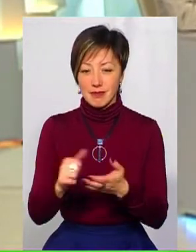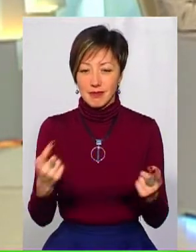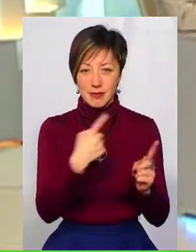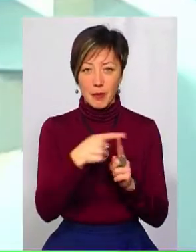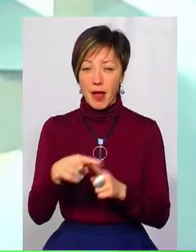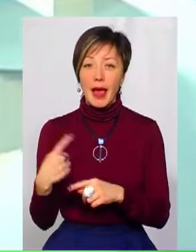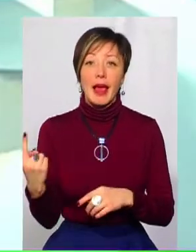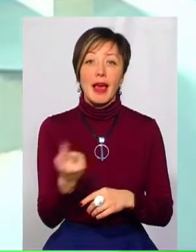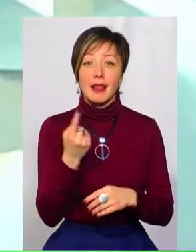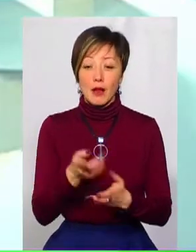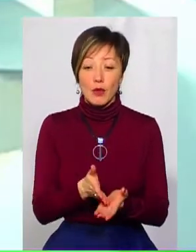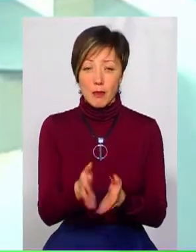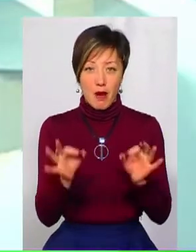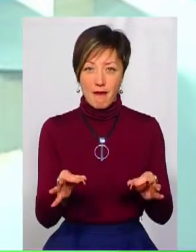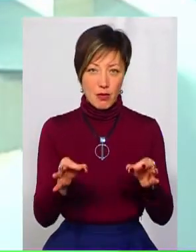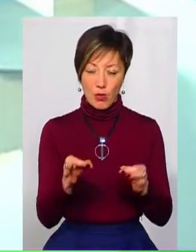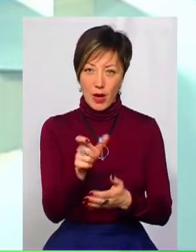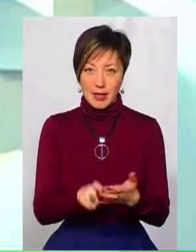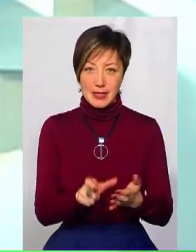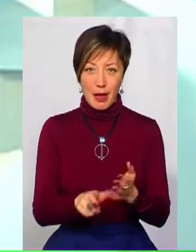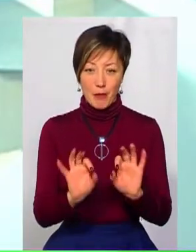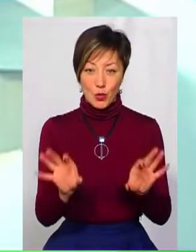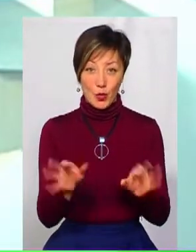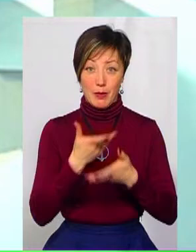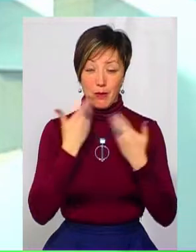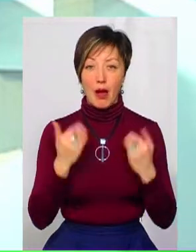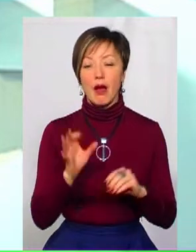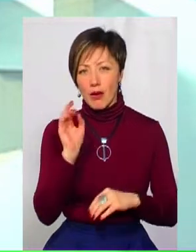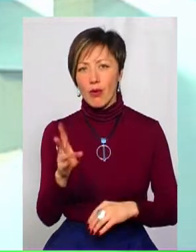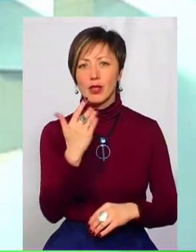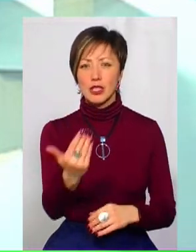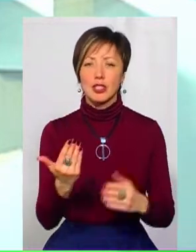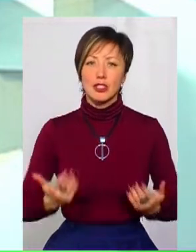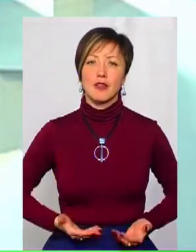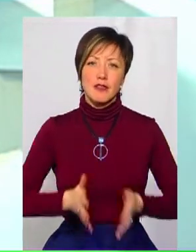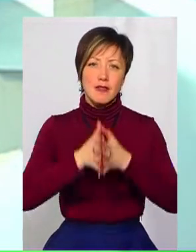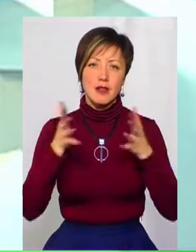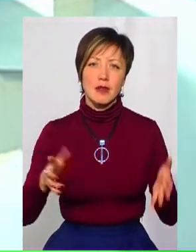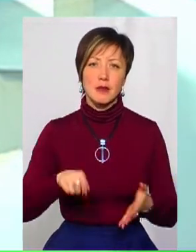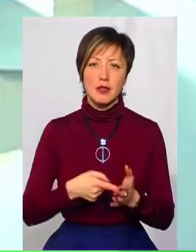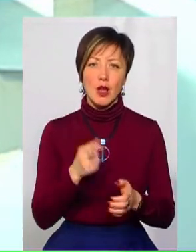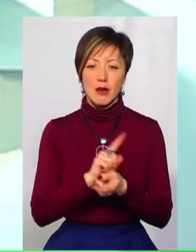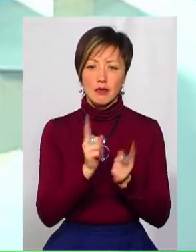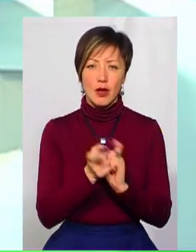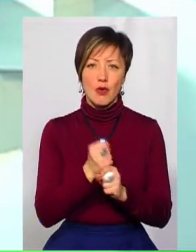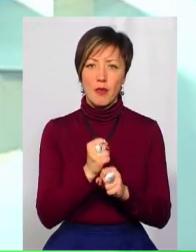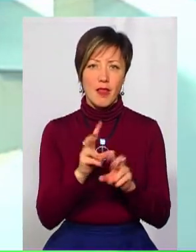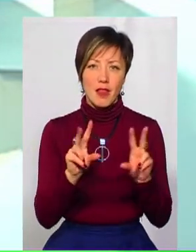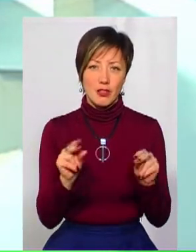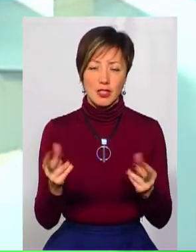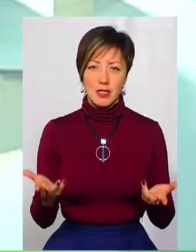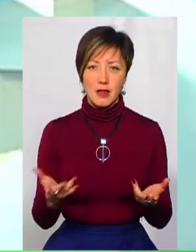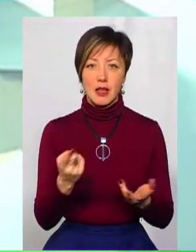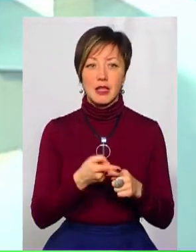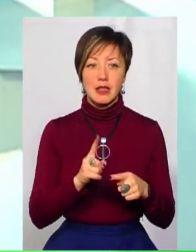єдиного рецепту, немає одного правильного рецепту. Ви розумієте, справа в тому, що окей, ти живеш в мегаполісі, який тебе робить нещасливим, ти творець, і з тебе має